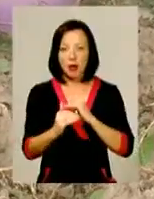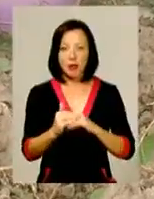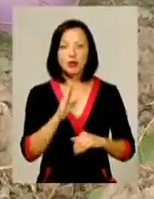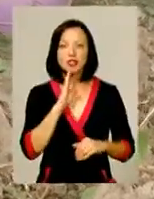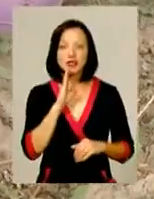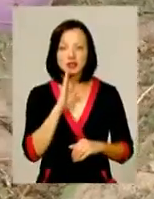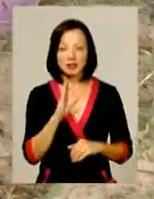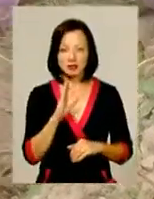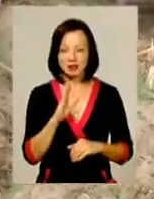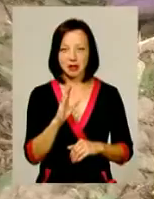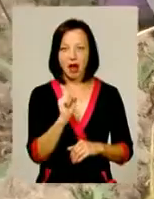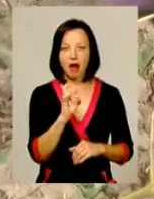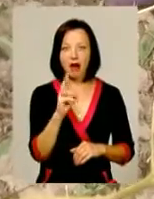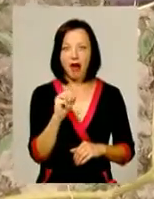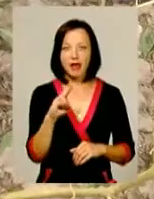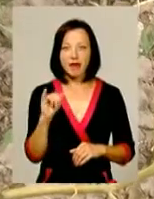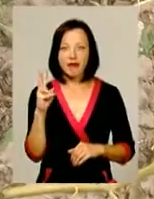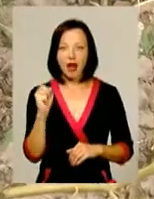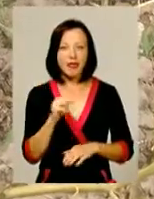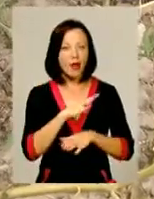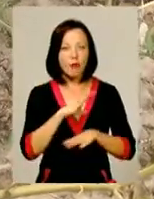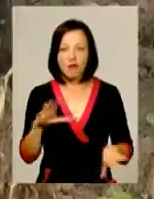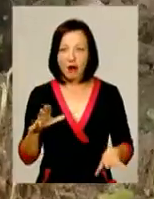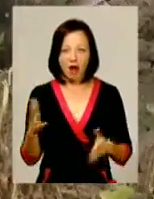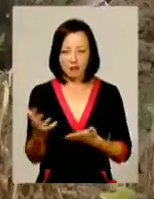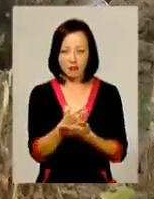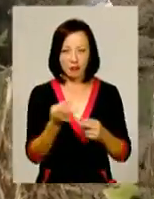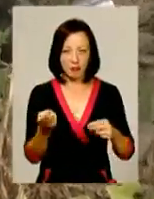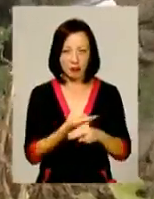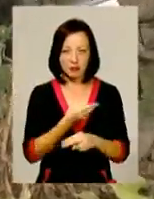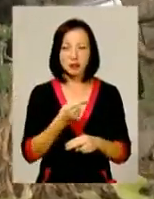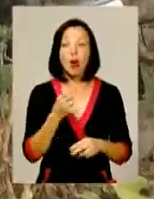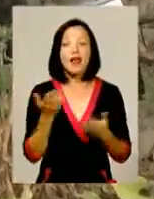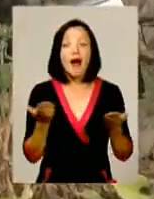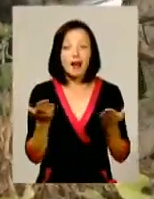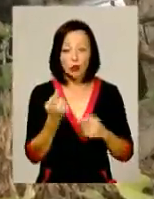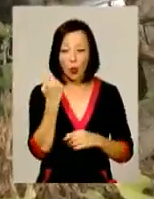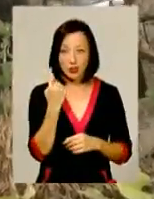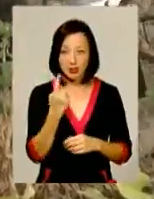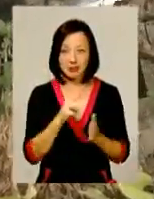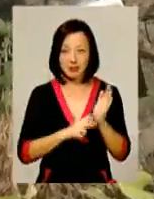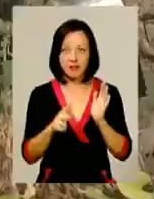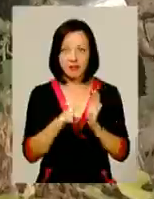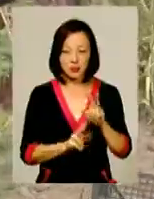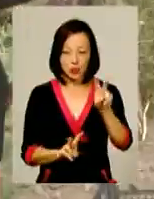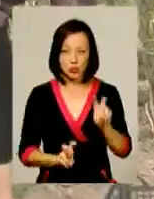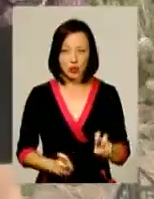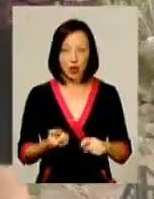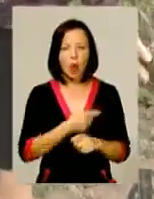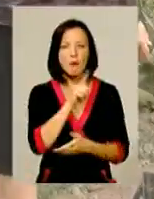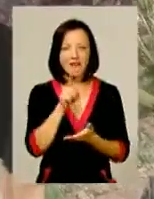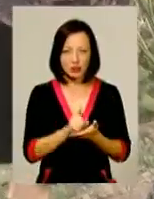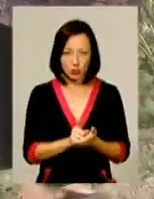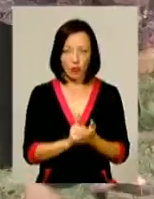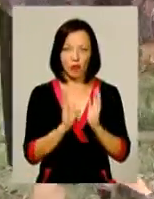села Аркадіївка Хмельницького району не буває неврожайних років, бо котрий із 78 сортів картоплі обов'язково вродить.